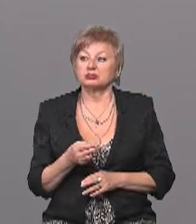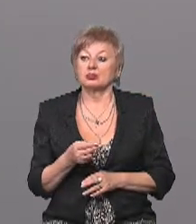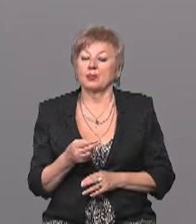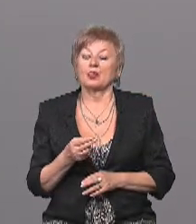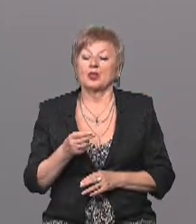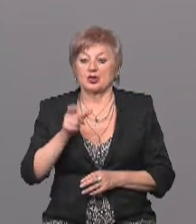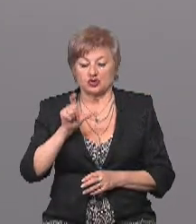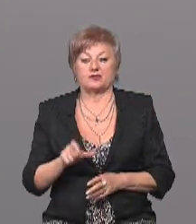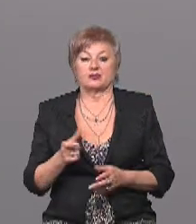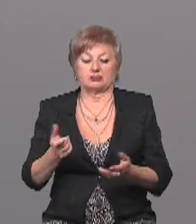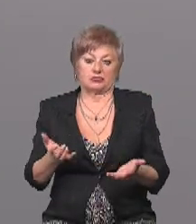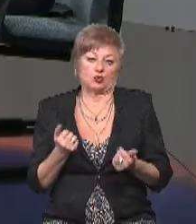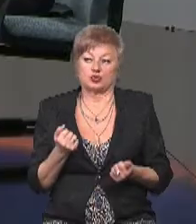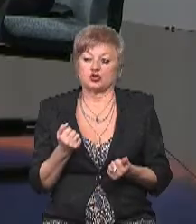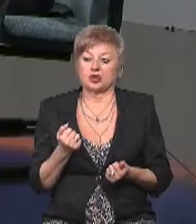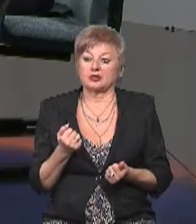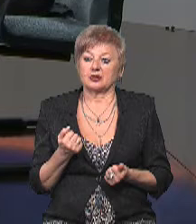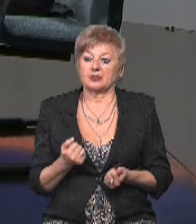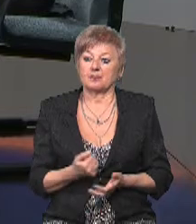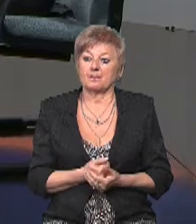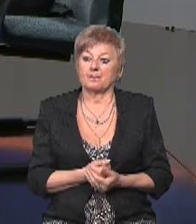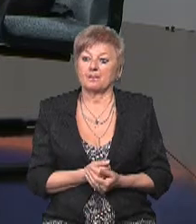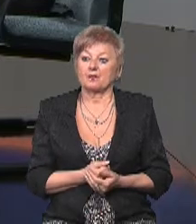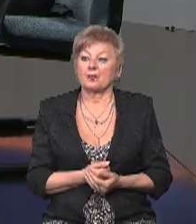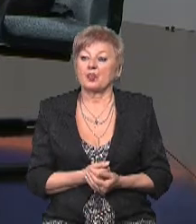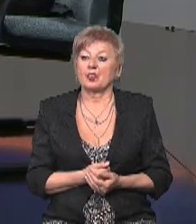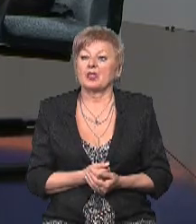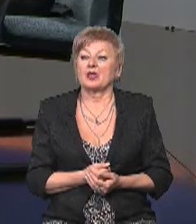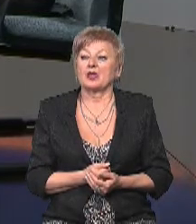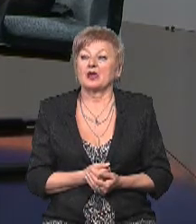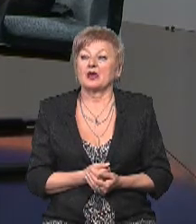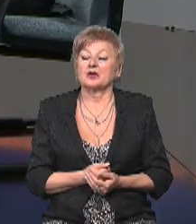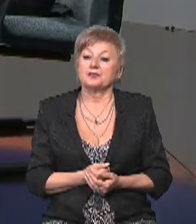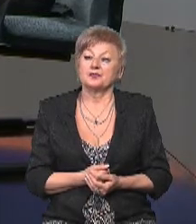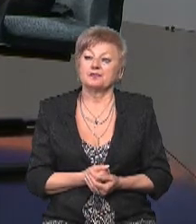монетизовані. Пані Наталі, у вас більш є детальна інформація? Так, да,